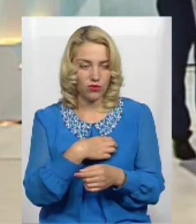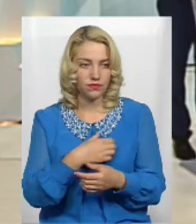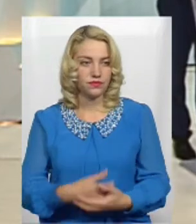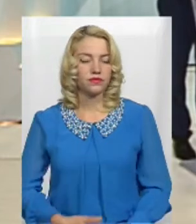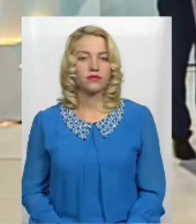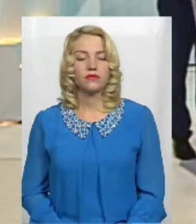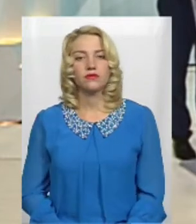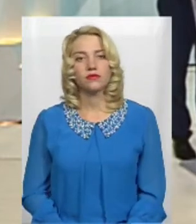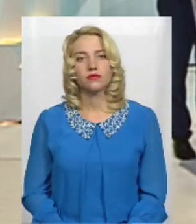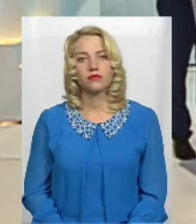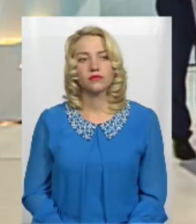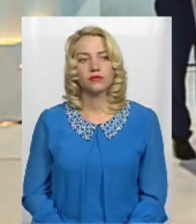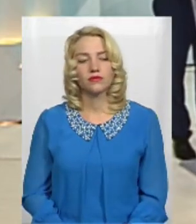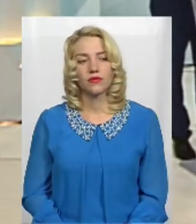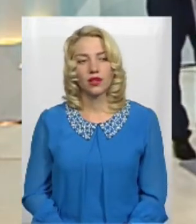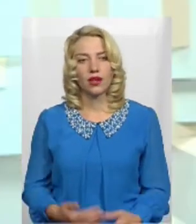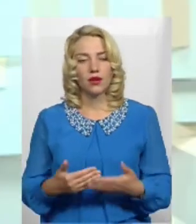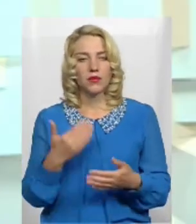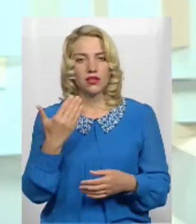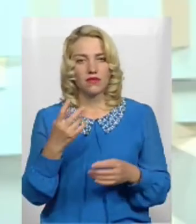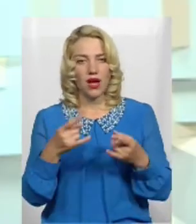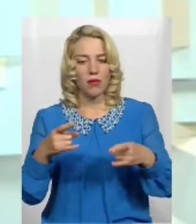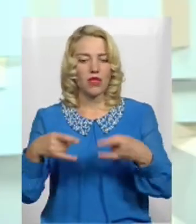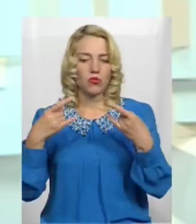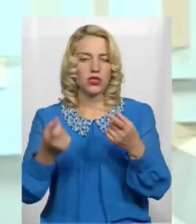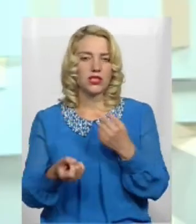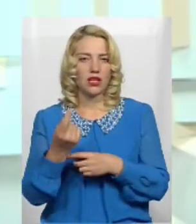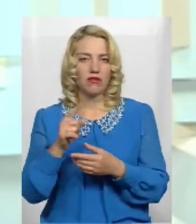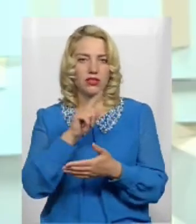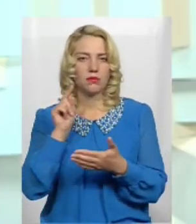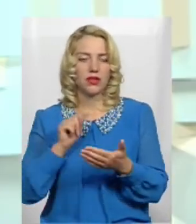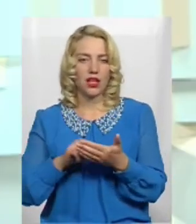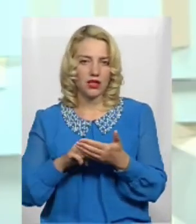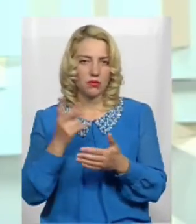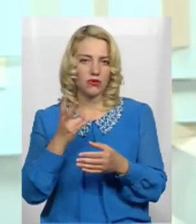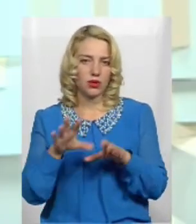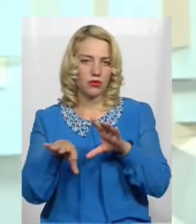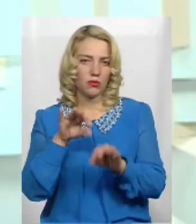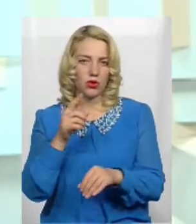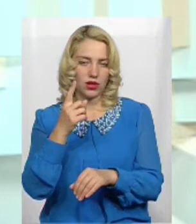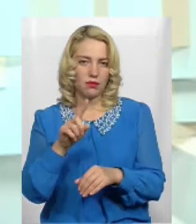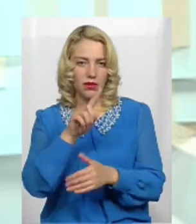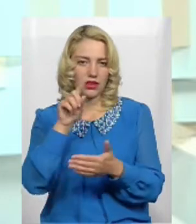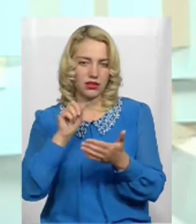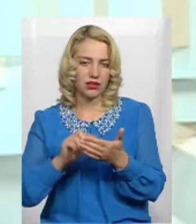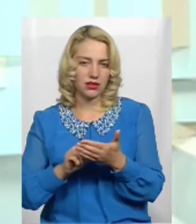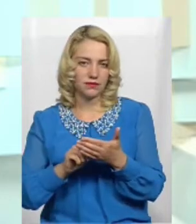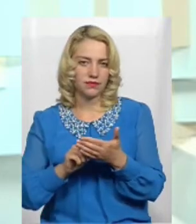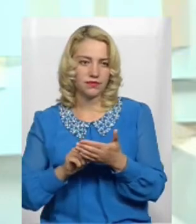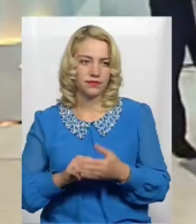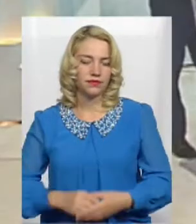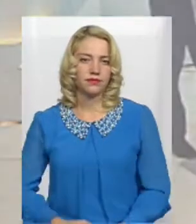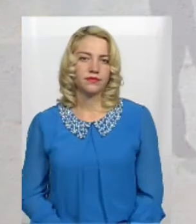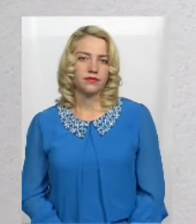потрібно довіряти. Зараз перед вами на моніторі з'являються виклики округу за галузями. Я попрошу визначитись із